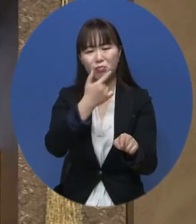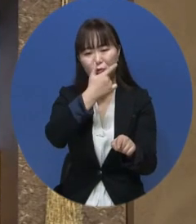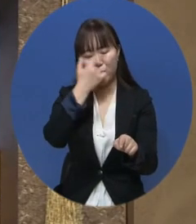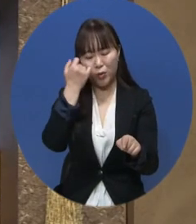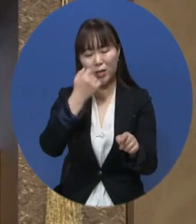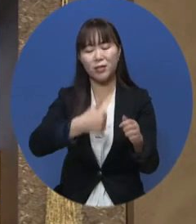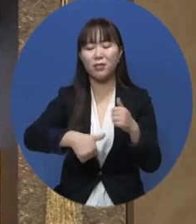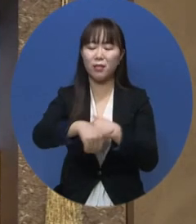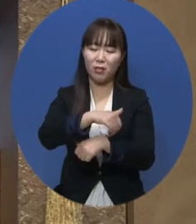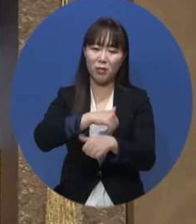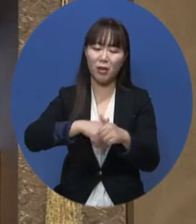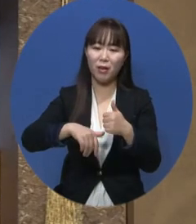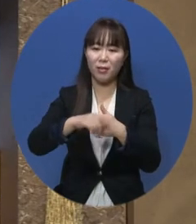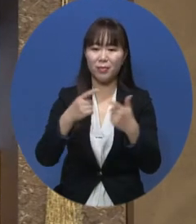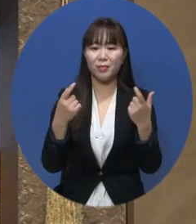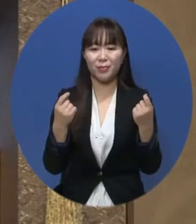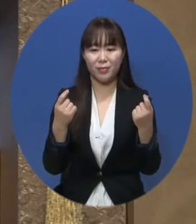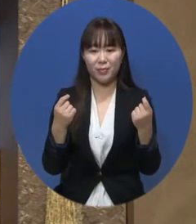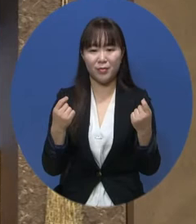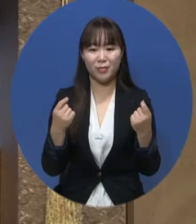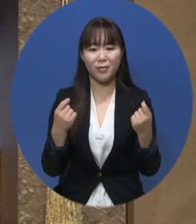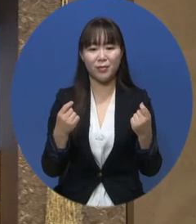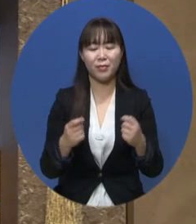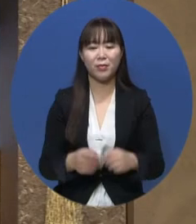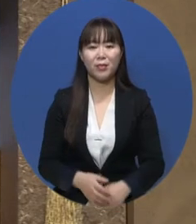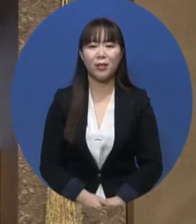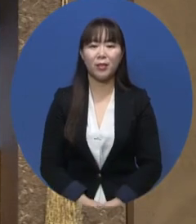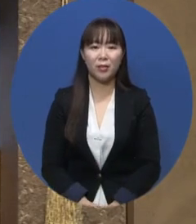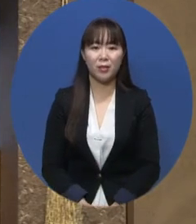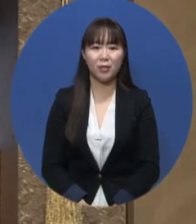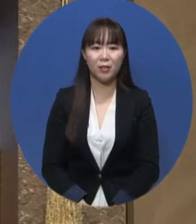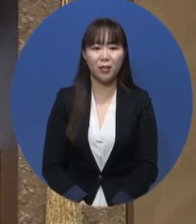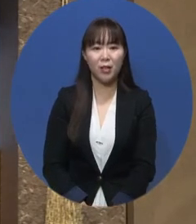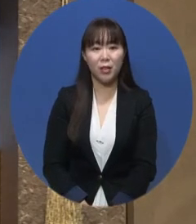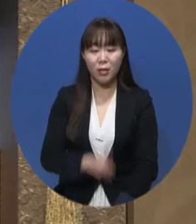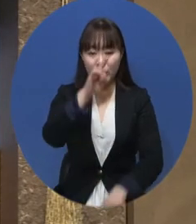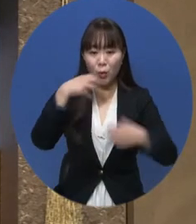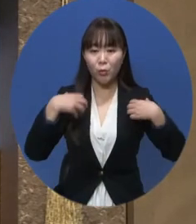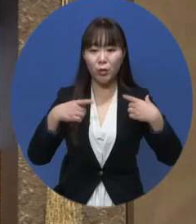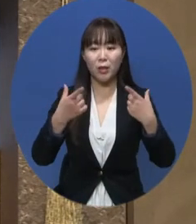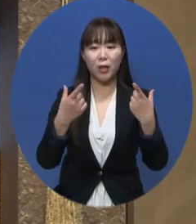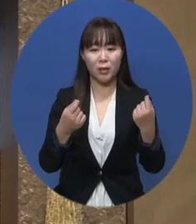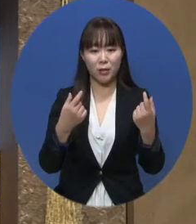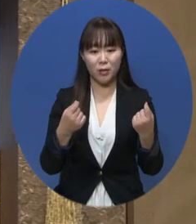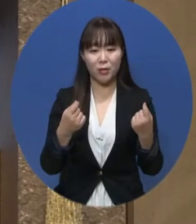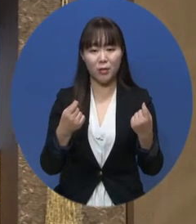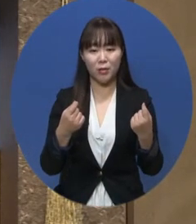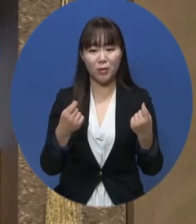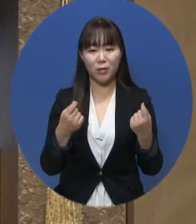역부족인 그런 그 구조가 아닌가. 그래서 정부도 이 부분에 대한 거는